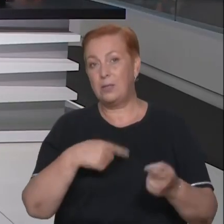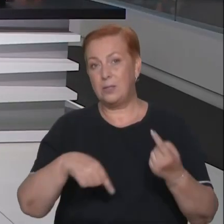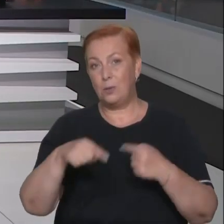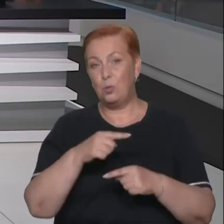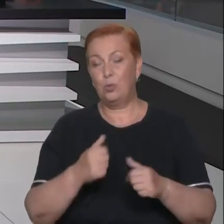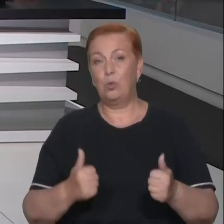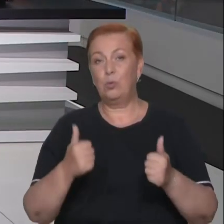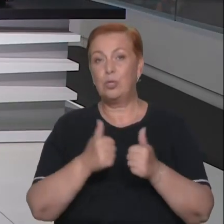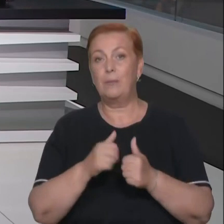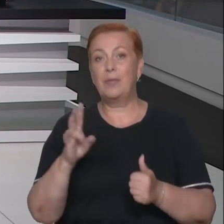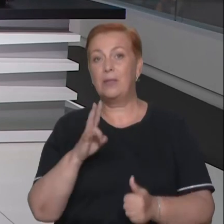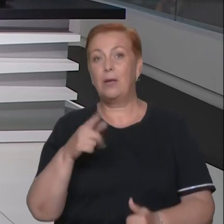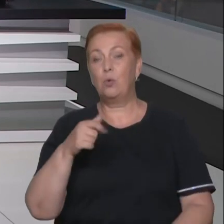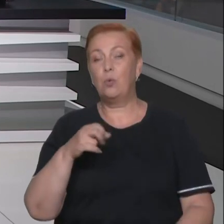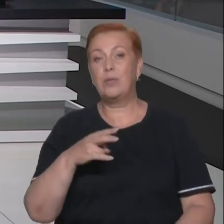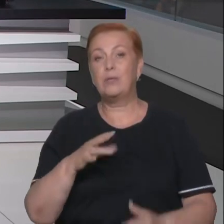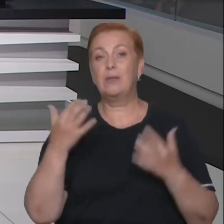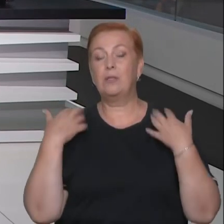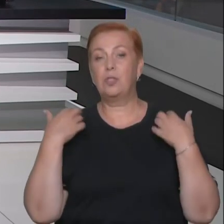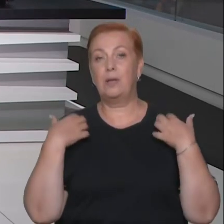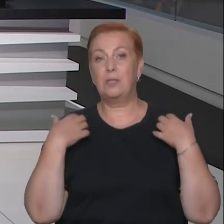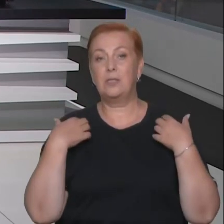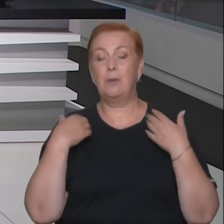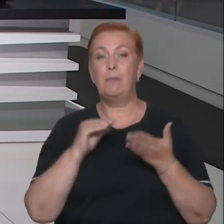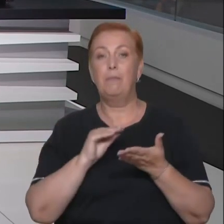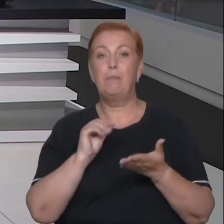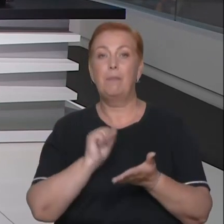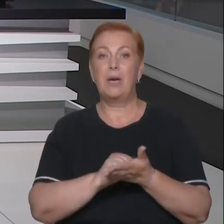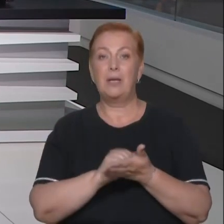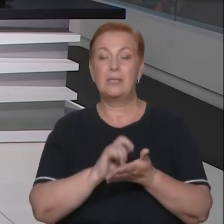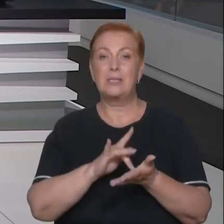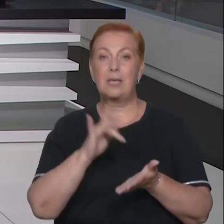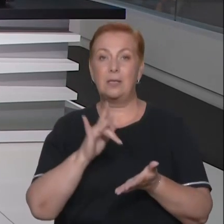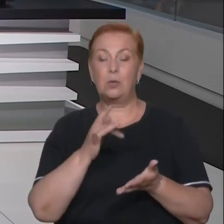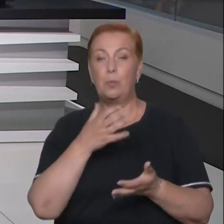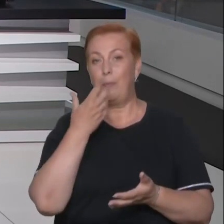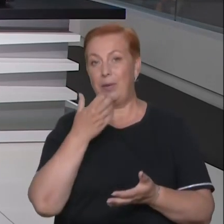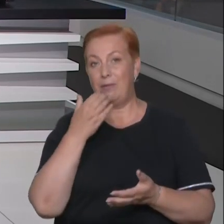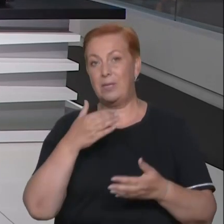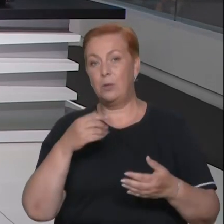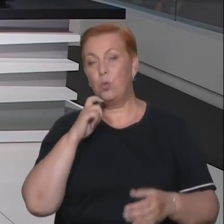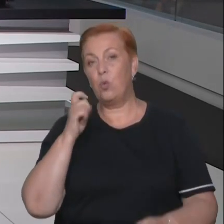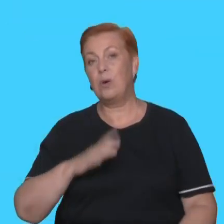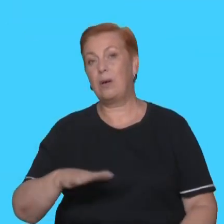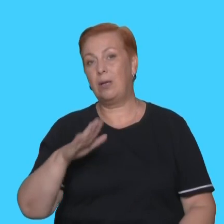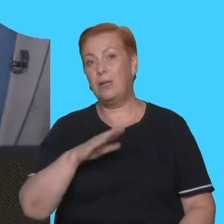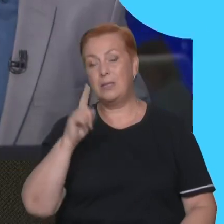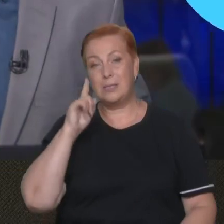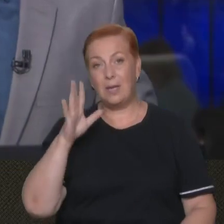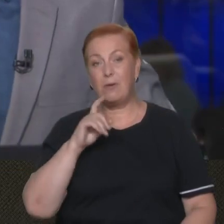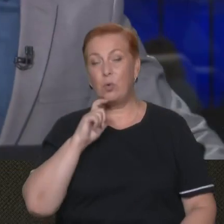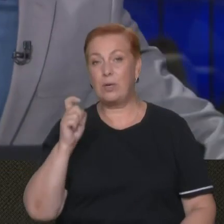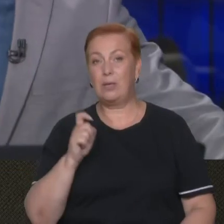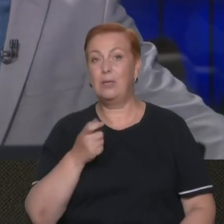Наталю Гуменюк, це начальниця об'єднаного координаційного прес-центру Сил оборони і охорони Півдня України. Пані Наталя, слава Україні!